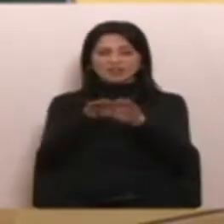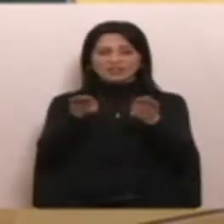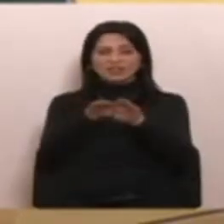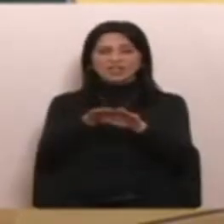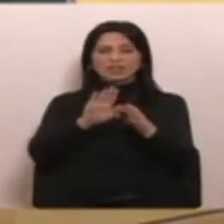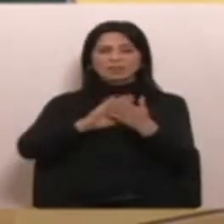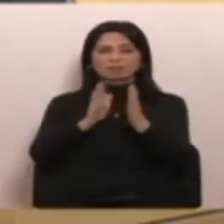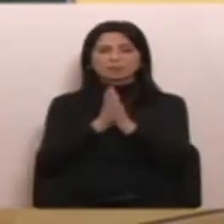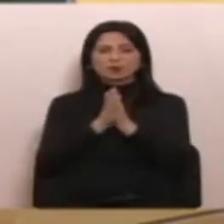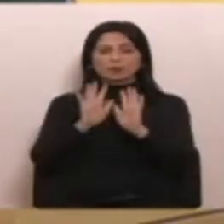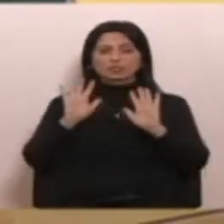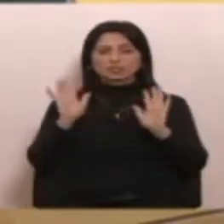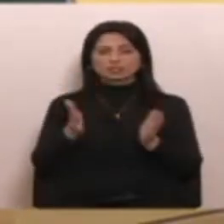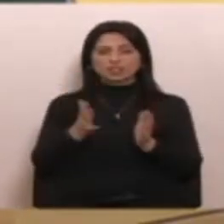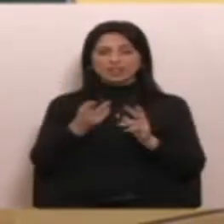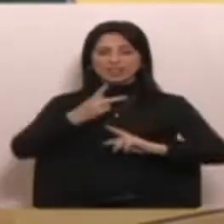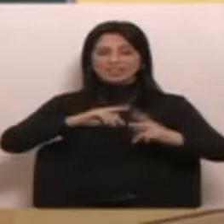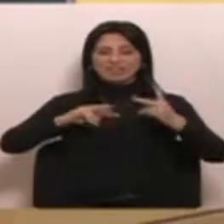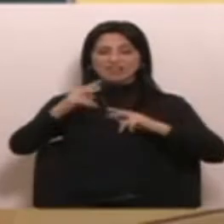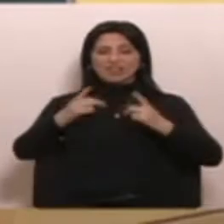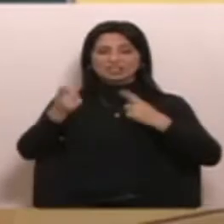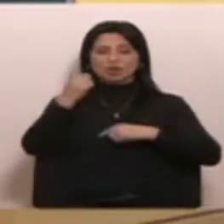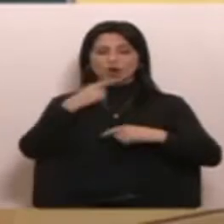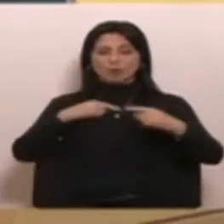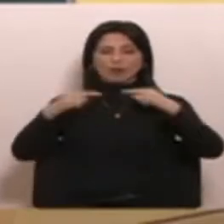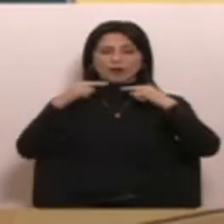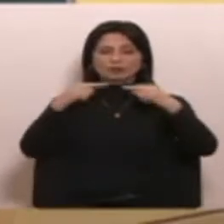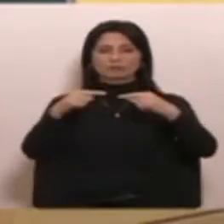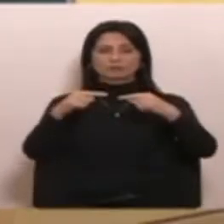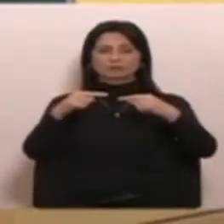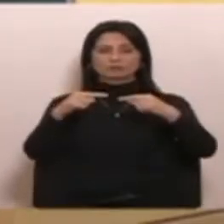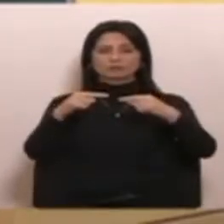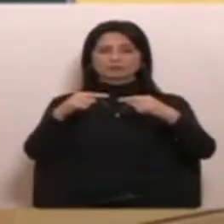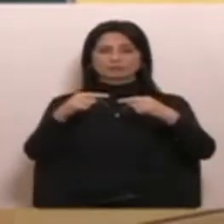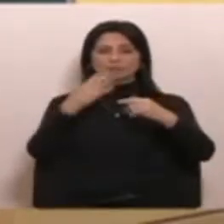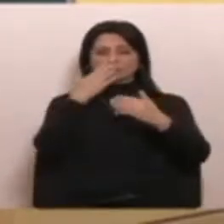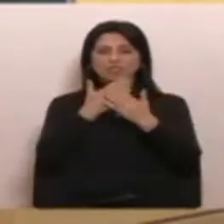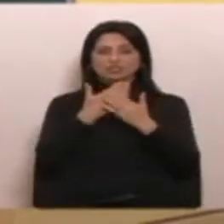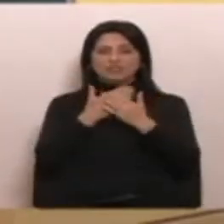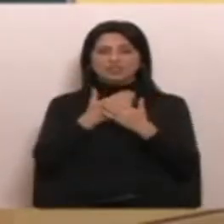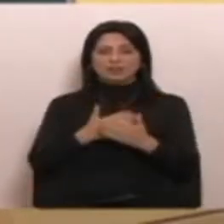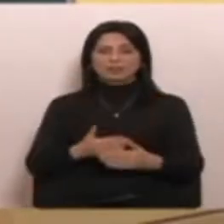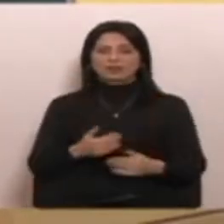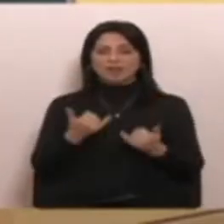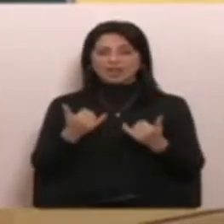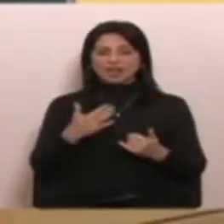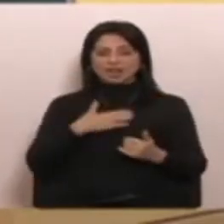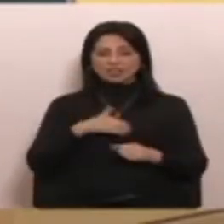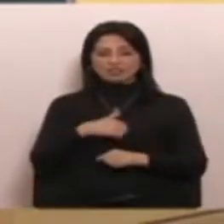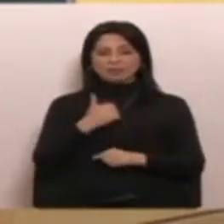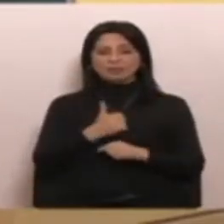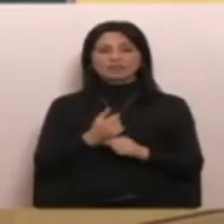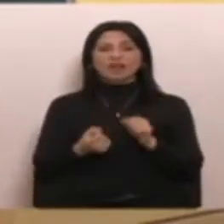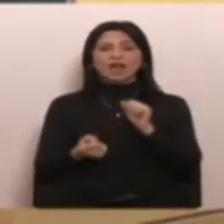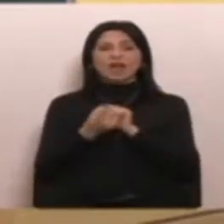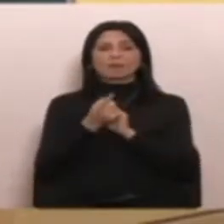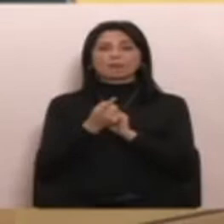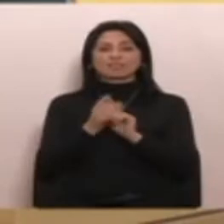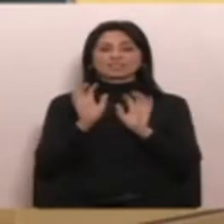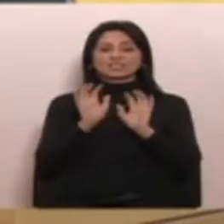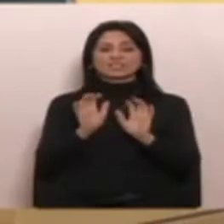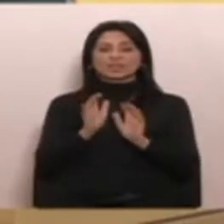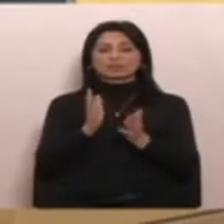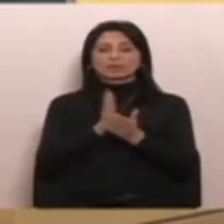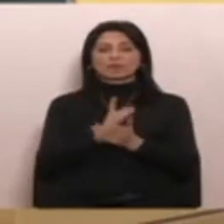შემთხვევაში ინფლაცია დაუბრუნდება თავის მიზნობრივ მაჩვენებელს. ეხლა ჩვენი მთავარი ამოცანა და საზრუნავი არის,